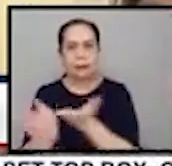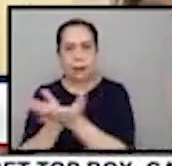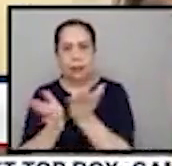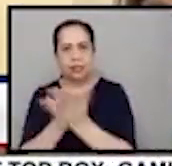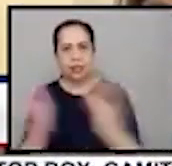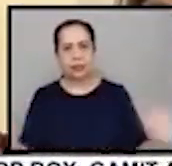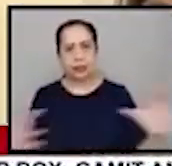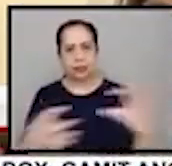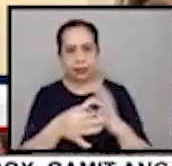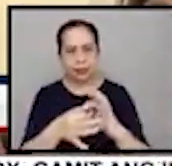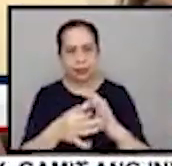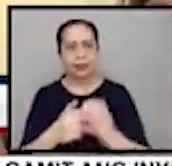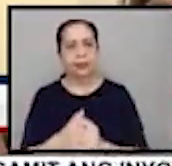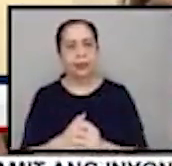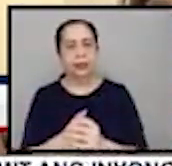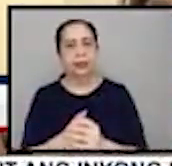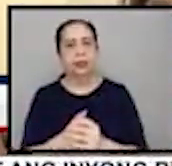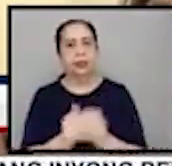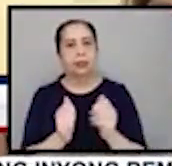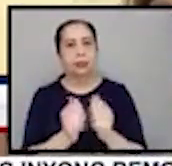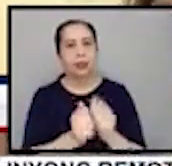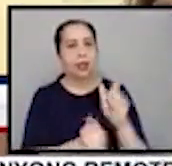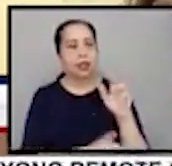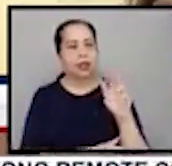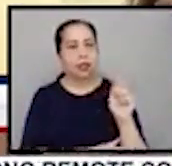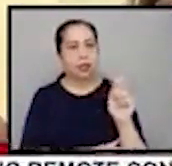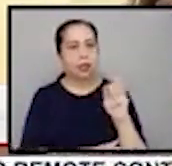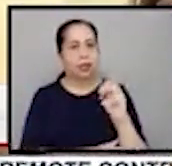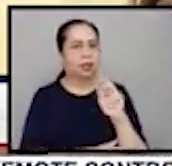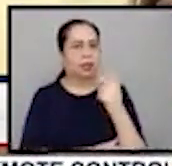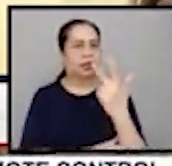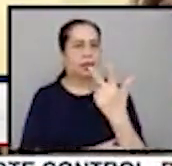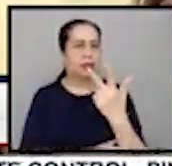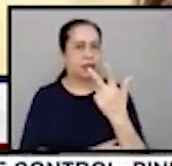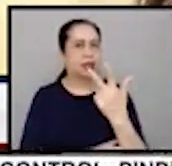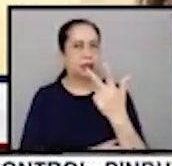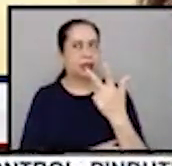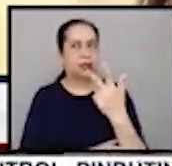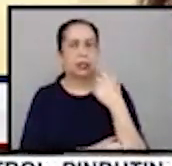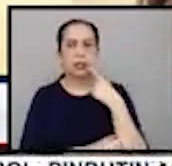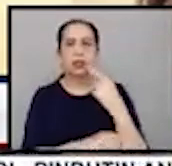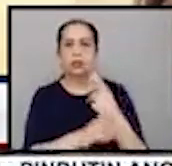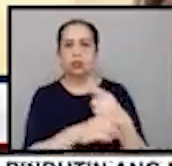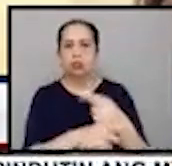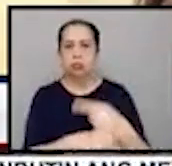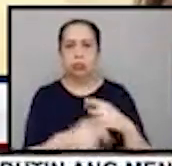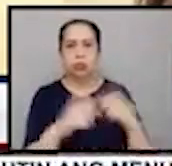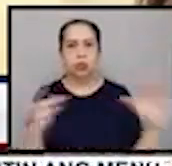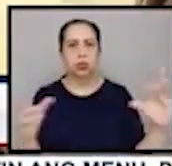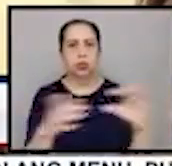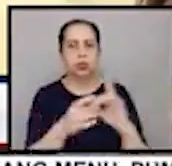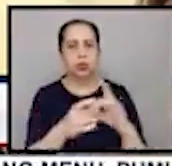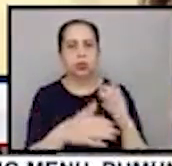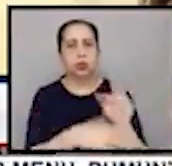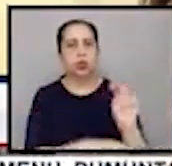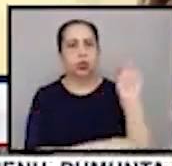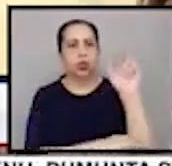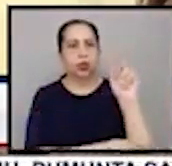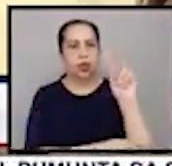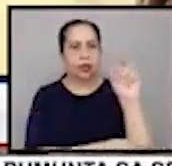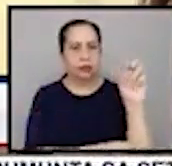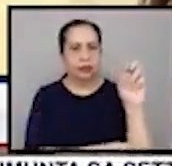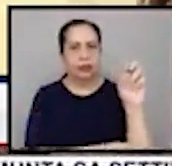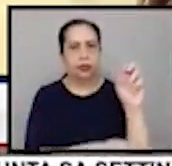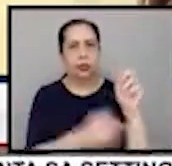nito ay LRT MRT3. Inaayos na namin yung connection ng North Avenue sa